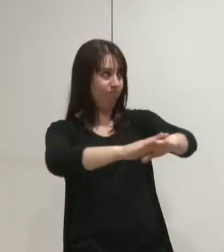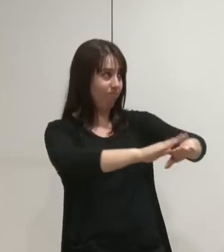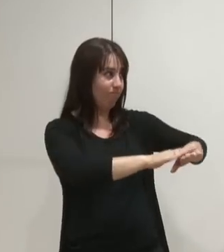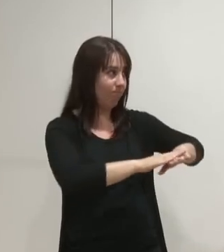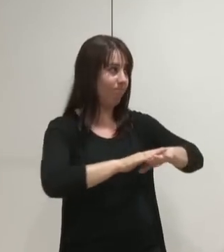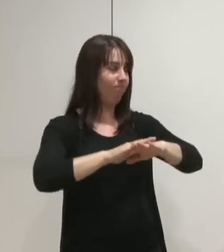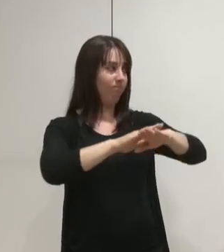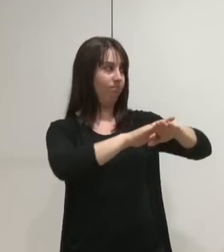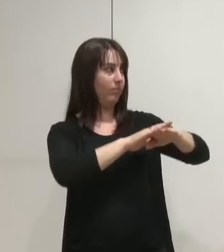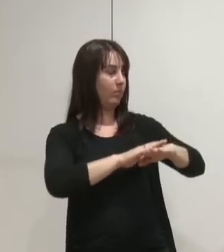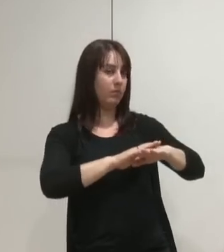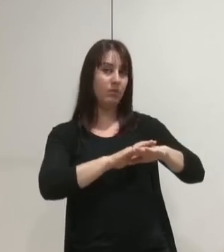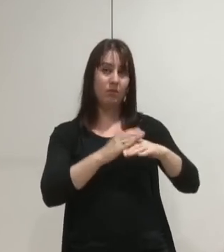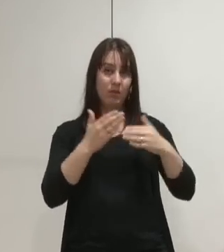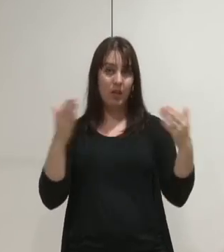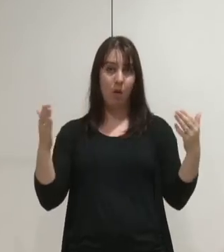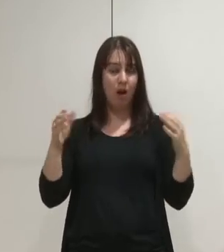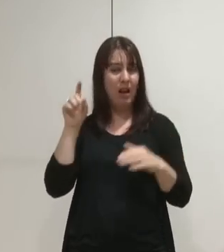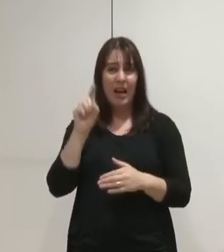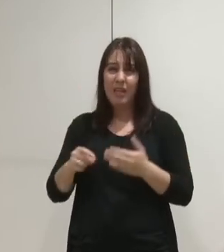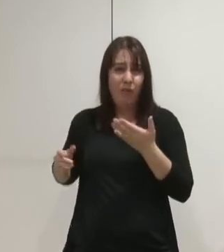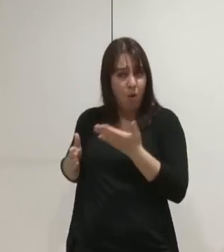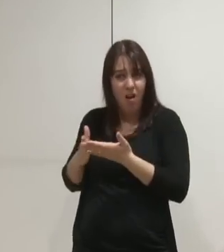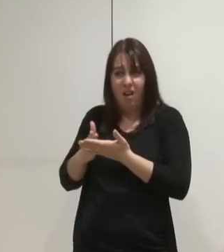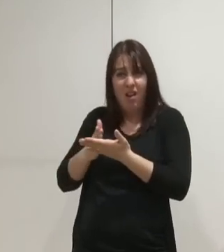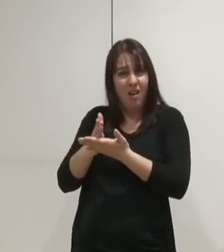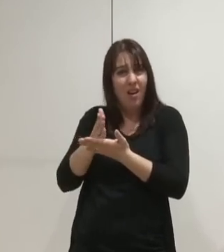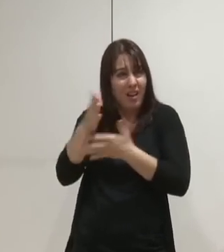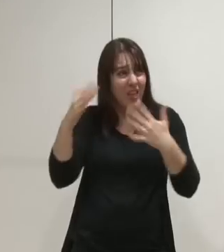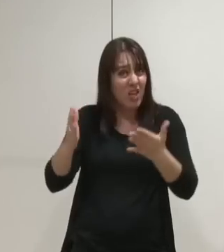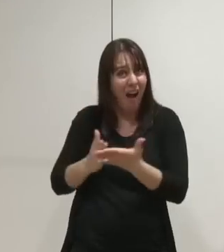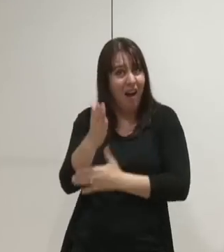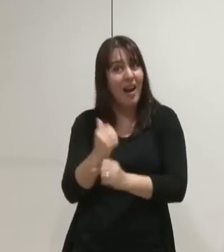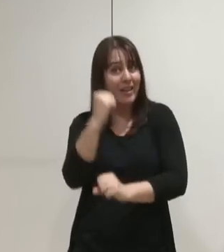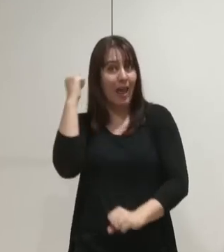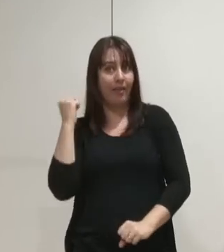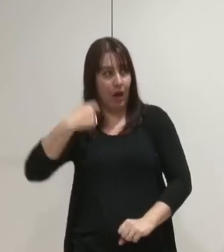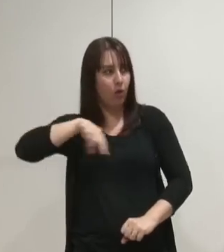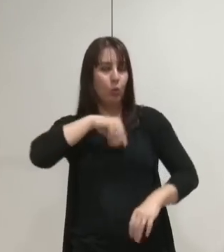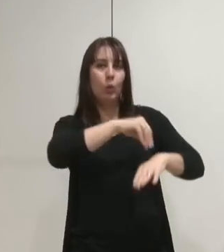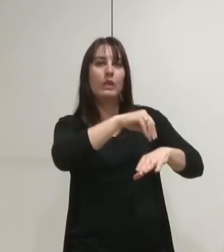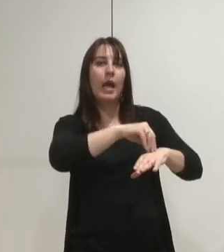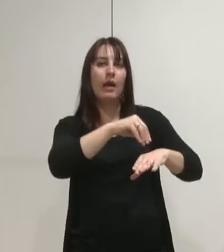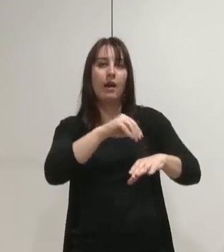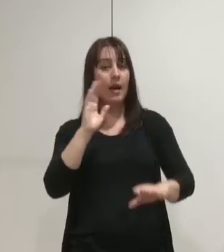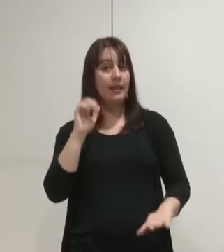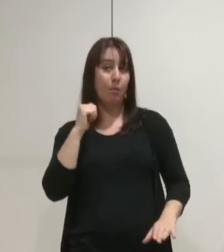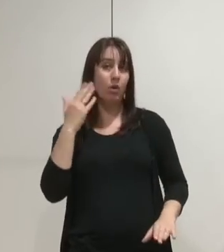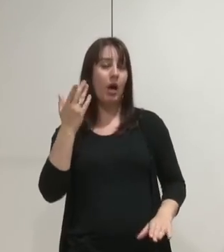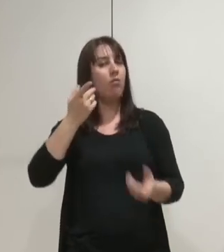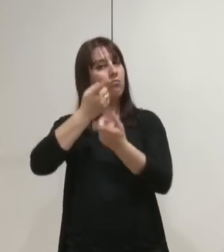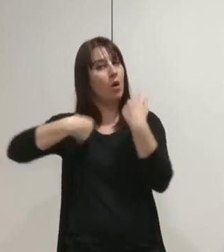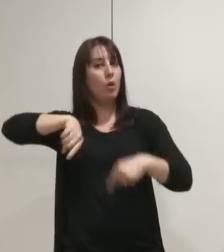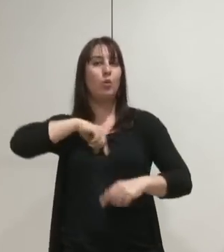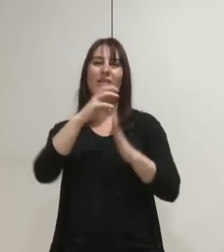le c'était la la voie qu'il fallait emprunté c'est la raison pour laquelle nous nous opposerons pas à